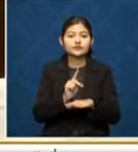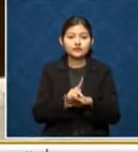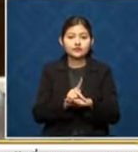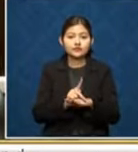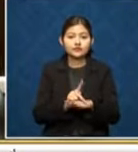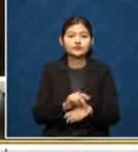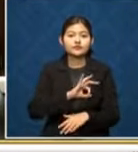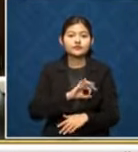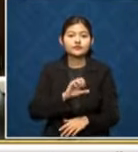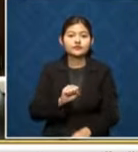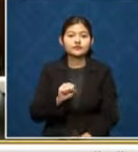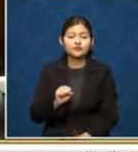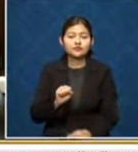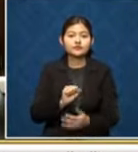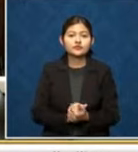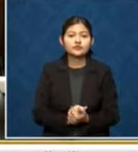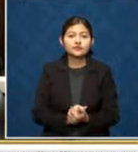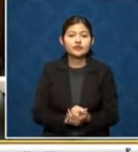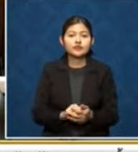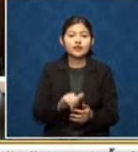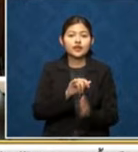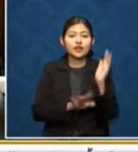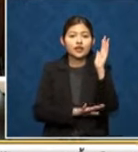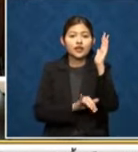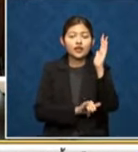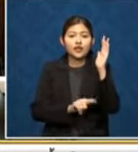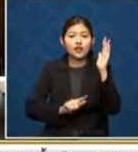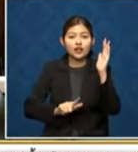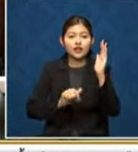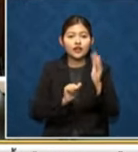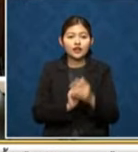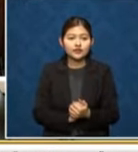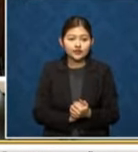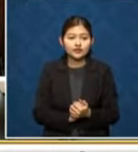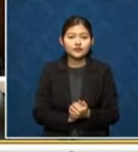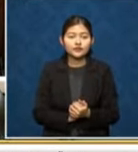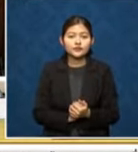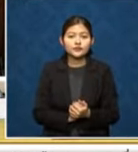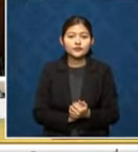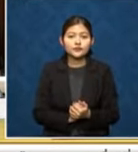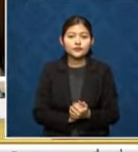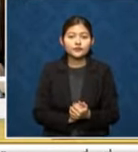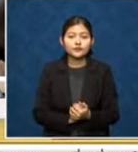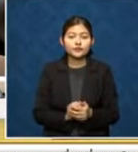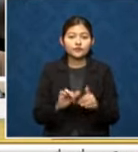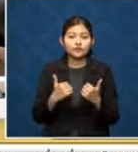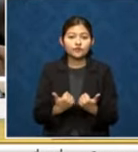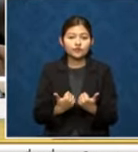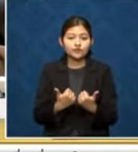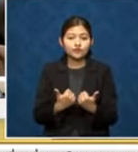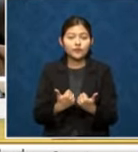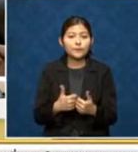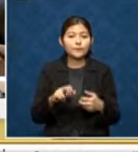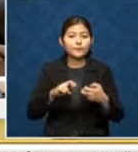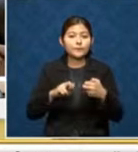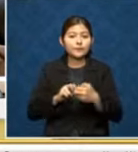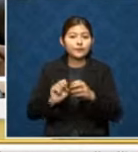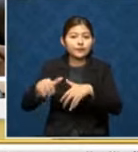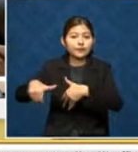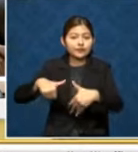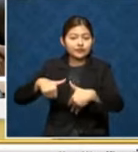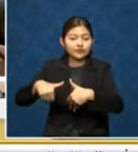าสมาชิกสภาผู้แทนราษฎรจังหวัดยะลาเขต2พรรคประชาชาติวันนี้ผมมีปัญหาความเดือดร้อนของพี่น้องประชา